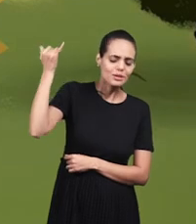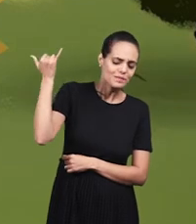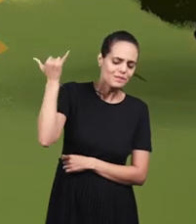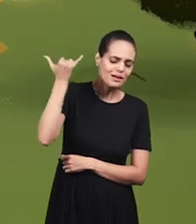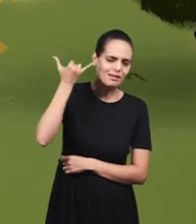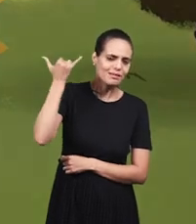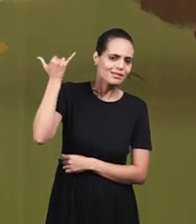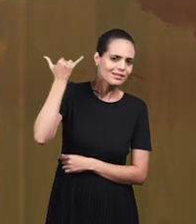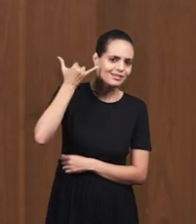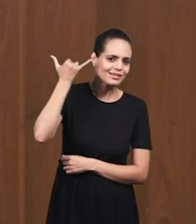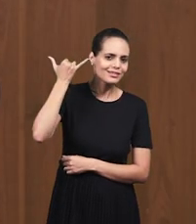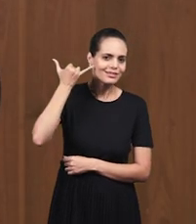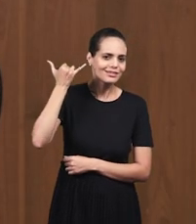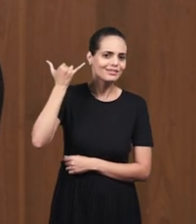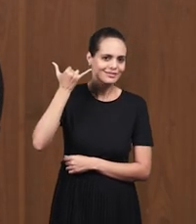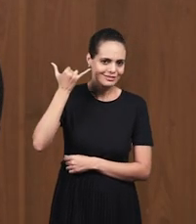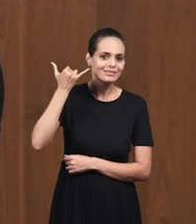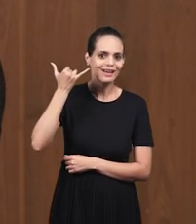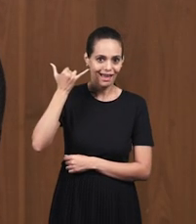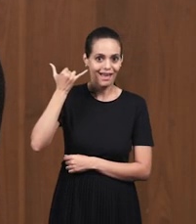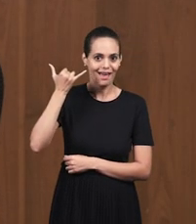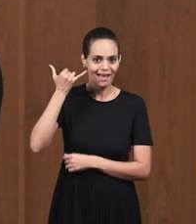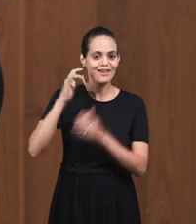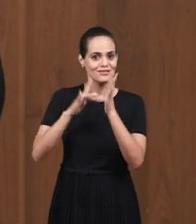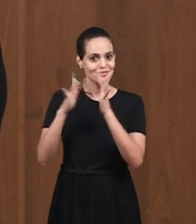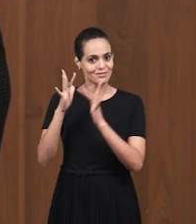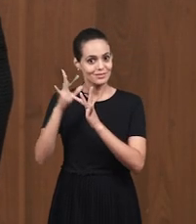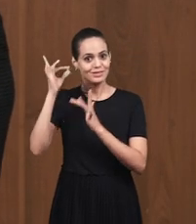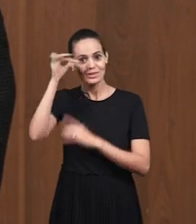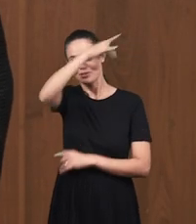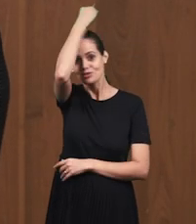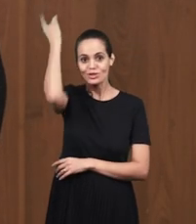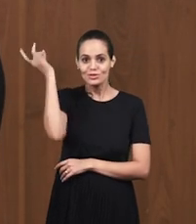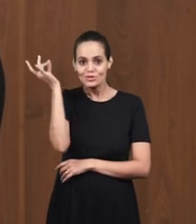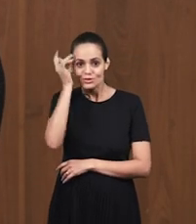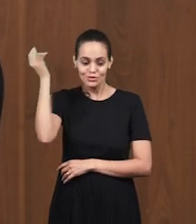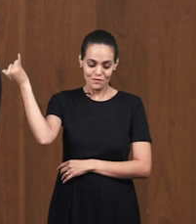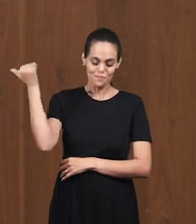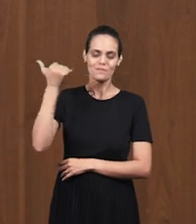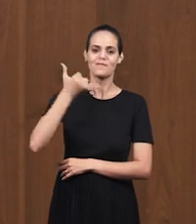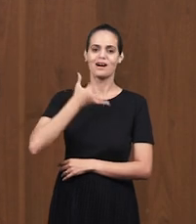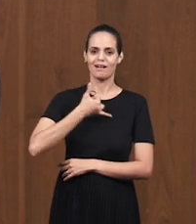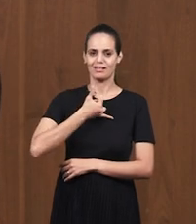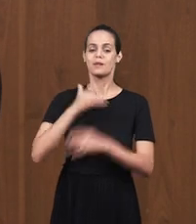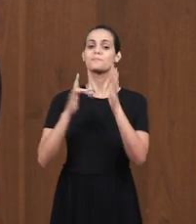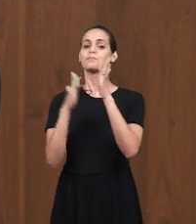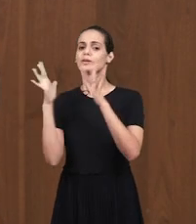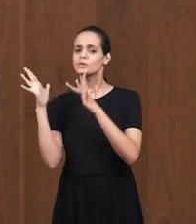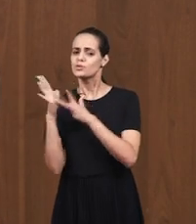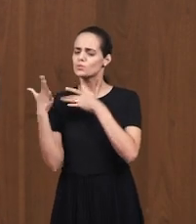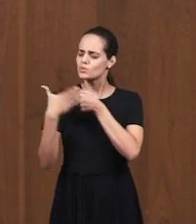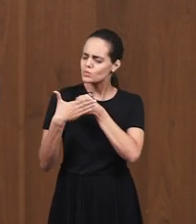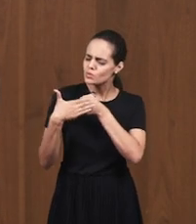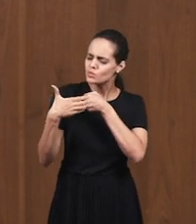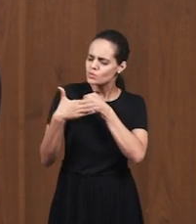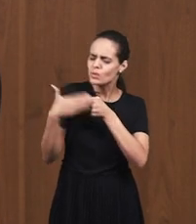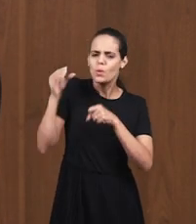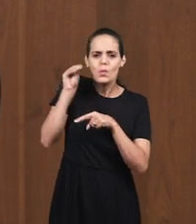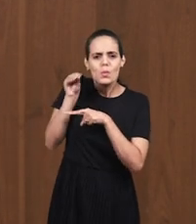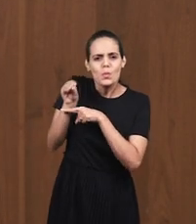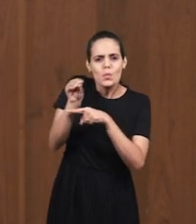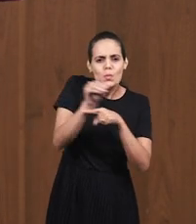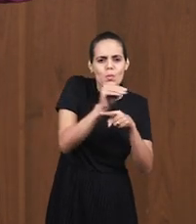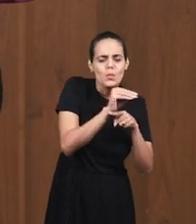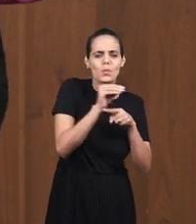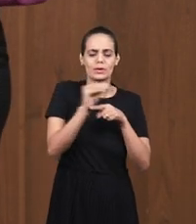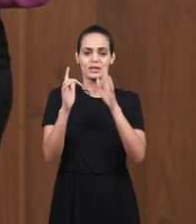Святой открывает ей Слово, научает ее, что Иисус Спаситель нас, что Иисус заботится о нас, что Он любит